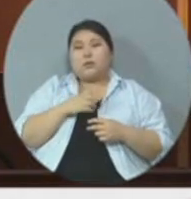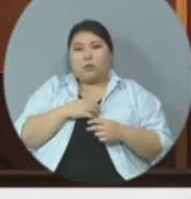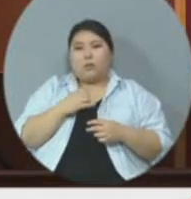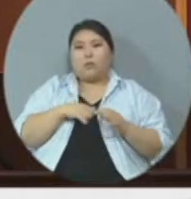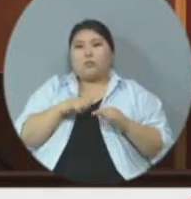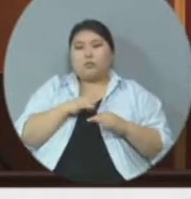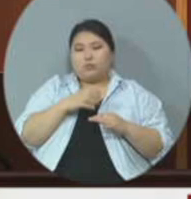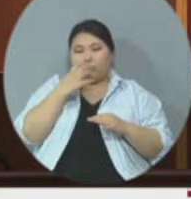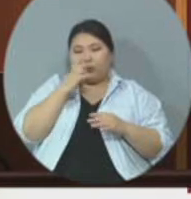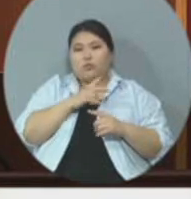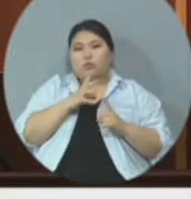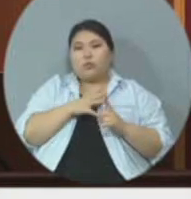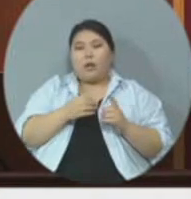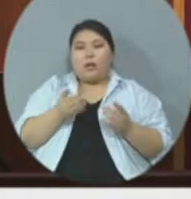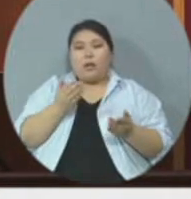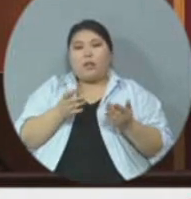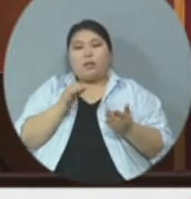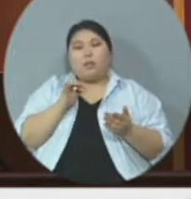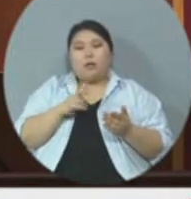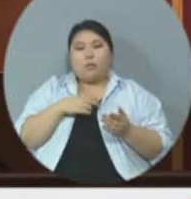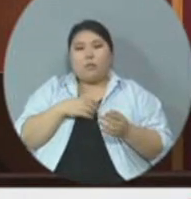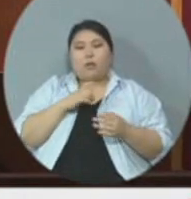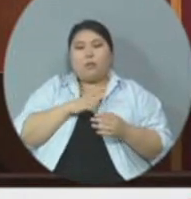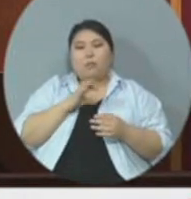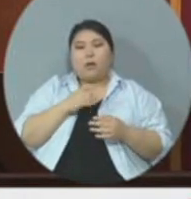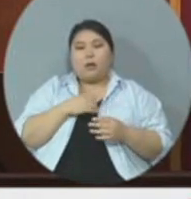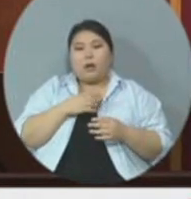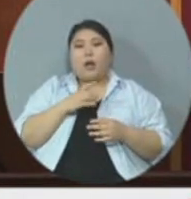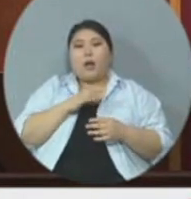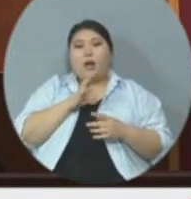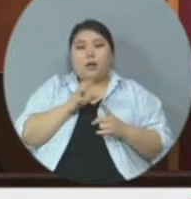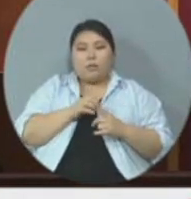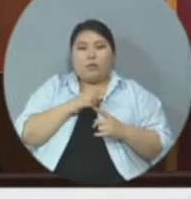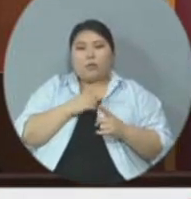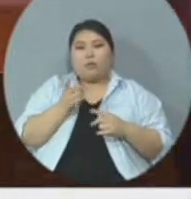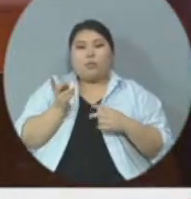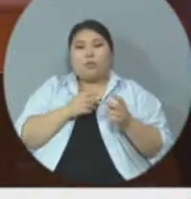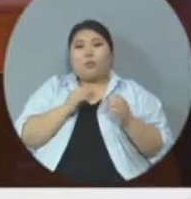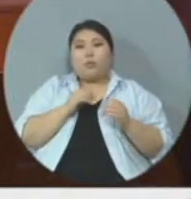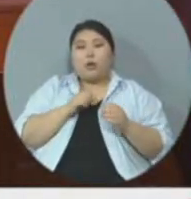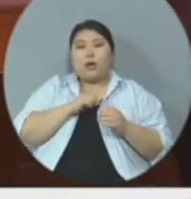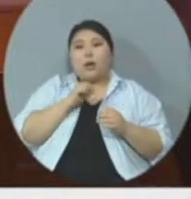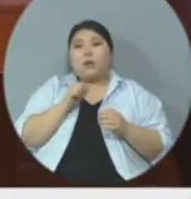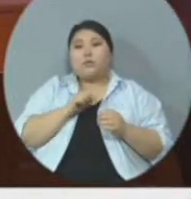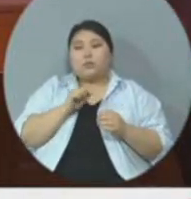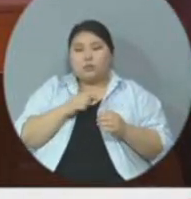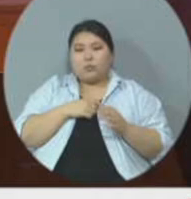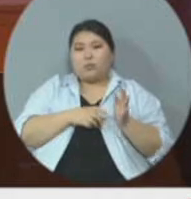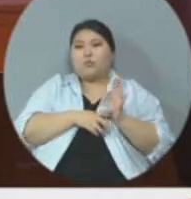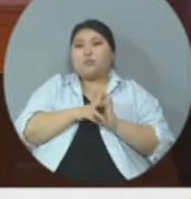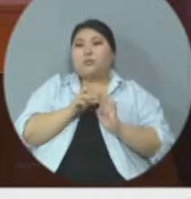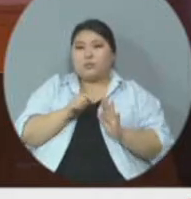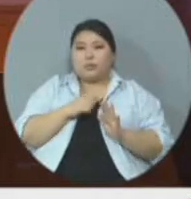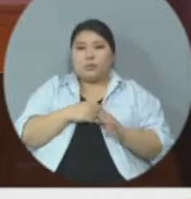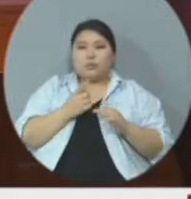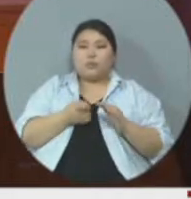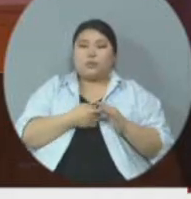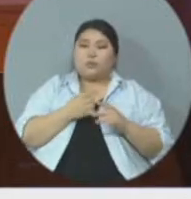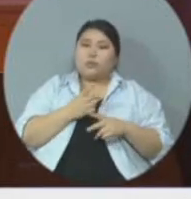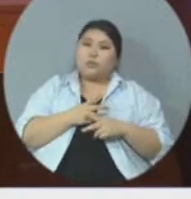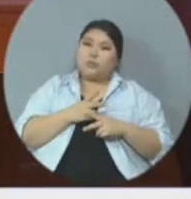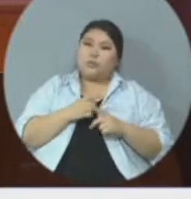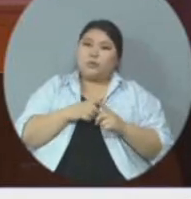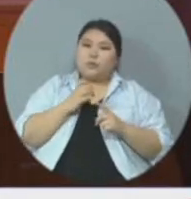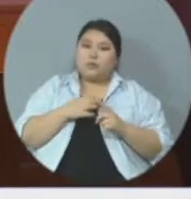нөлөөнд автах аль нам ирэх гэж байгаагаас хамаарч тэдэнд үйлчлэх субъект болсон уу гэдэг асуудалж үүсэж байна. Үндсэн хуулийн цэцийн